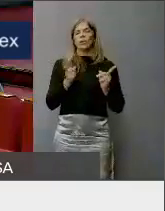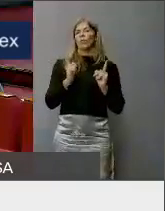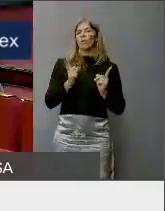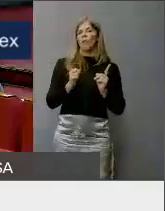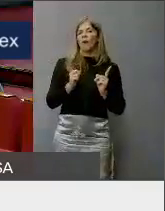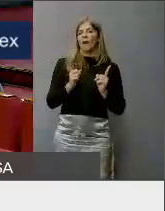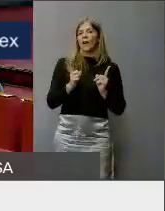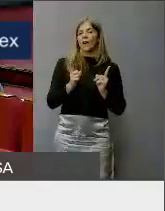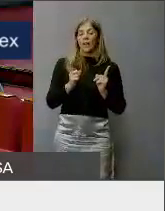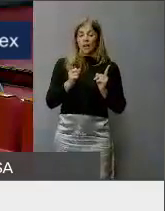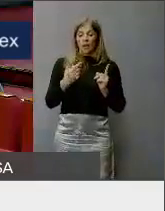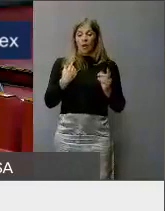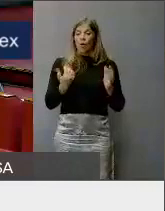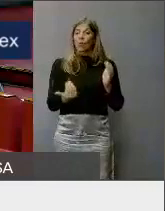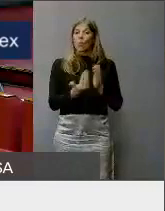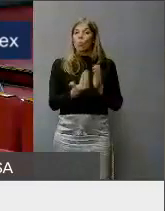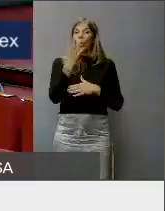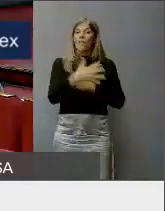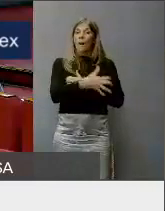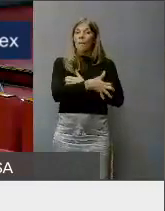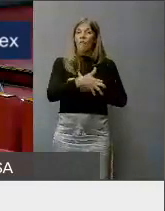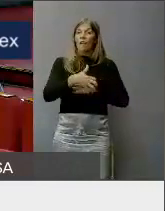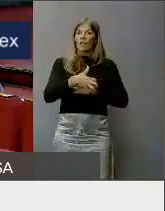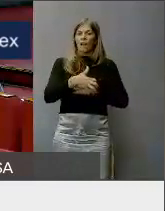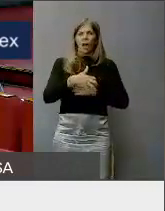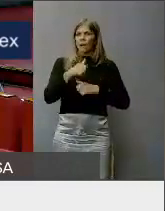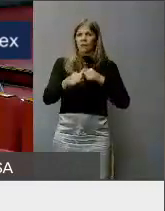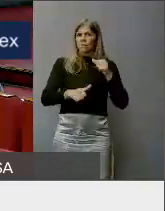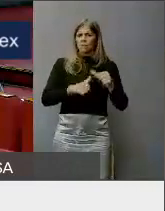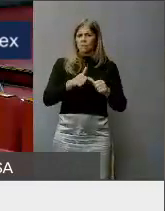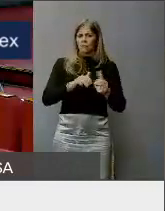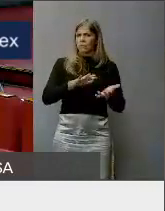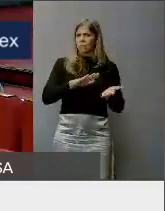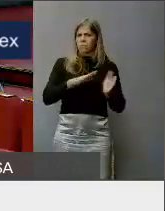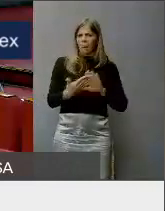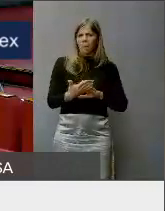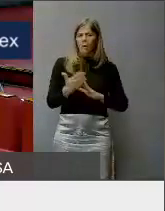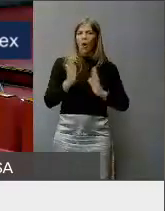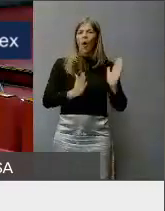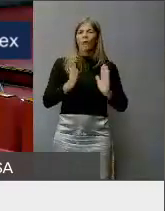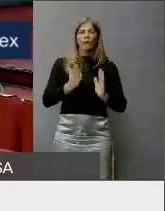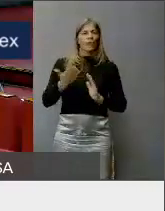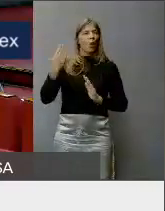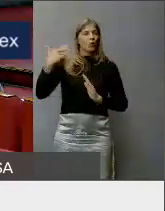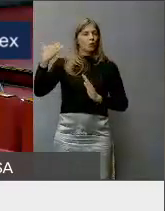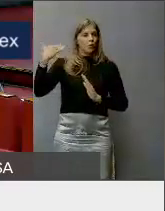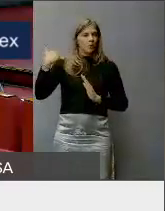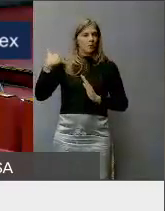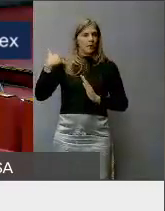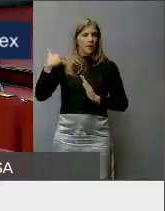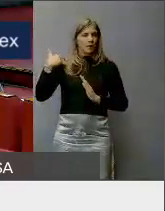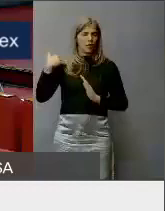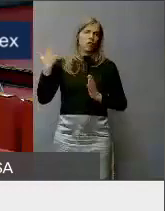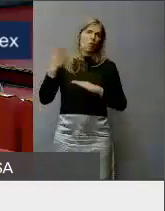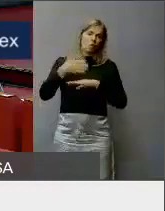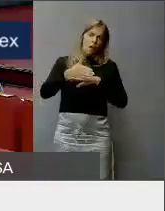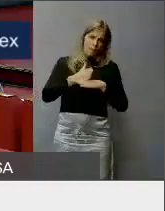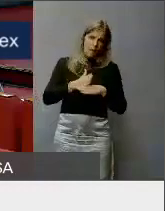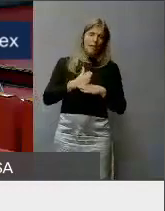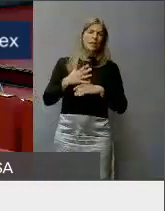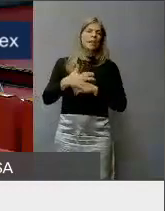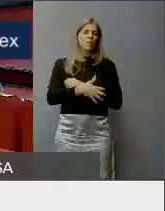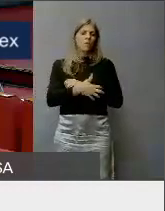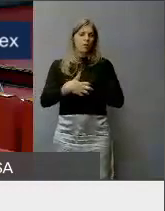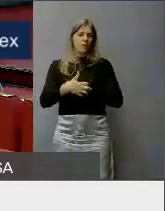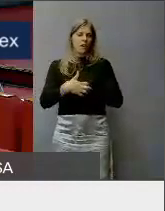povertà molto molto diversa molto diversa da quella la parte povertà purtroppo un'altra